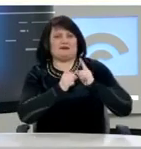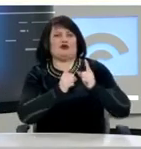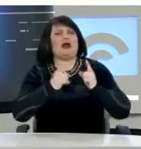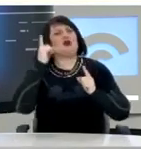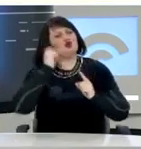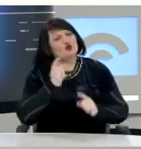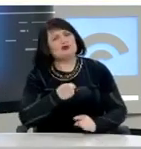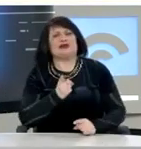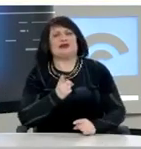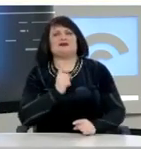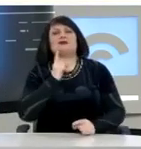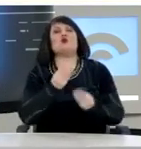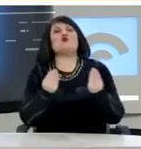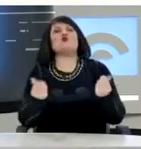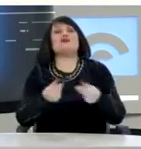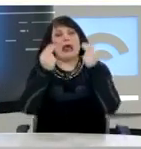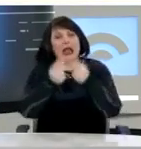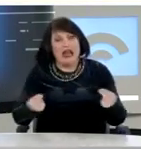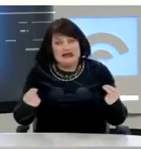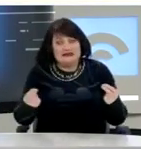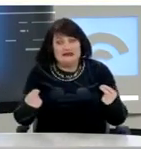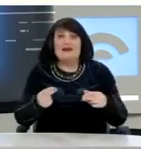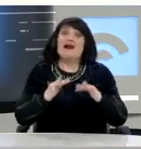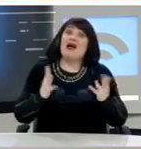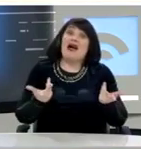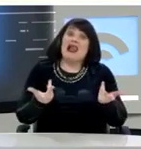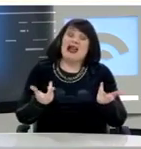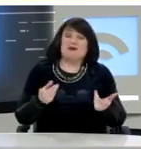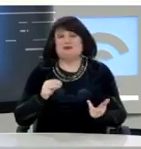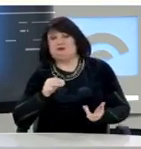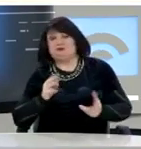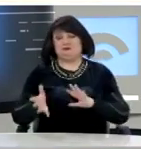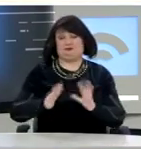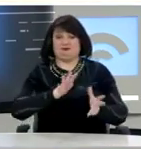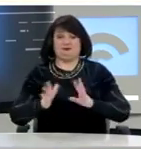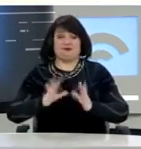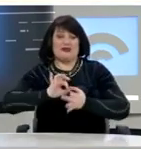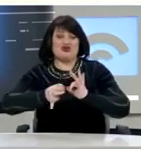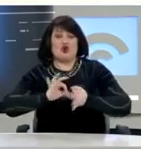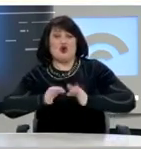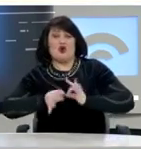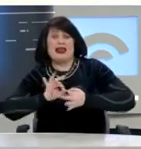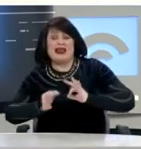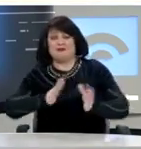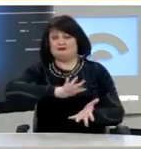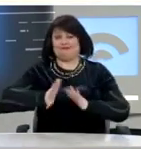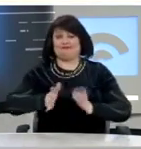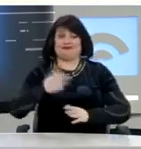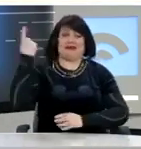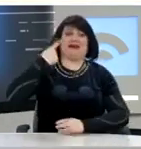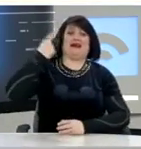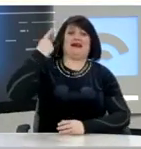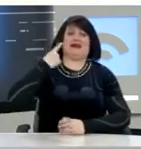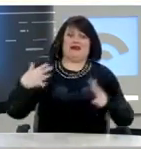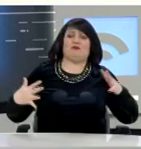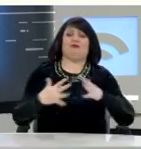Έχει φέρει μια ουσιαστική λύση, αλλά βρίσκεται με σήμερα στρεβλώσεις από την ιστορία προκειμένου να κάνετε κριτική και πολεμική